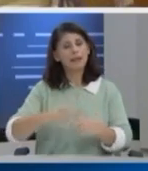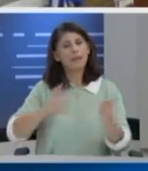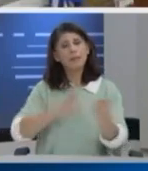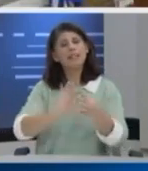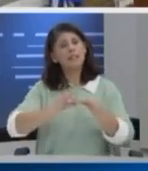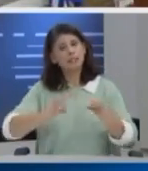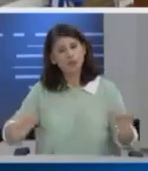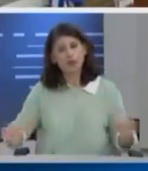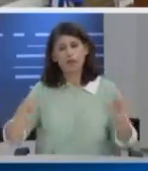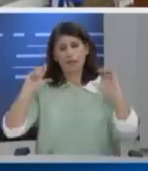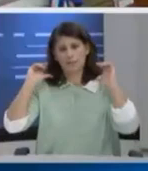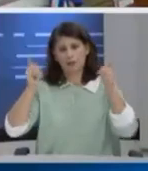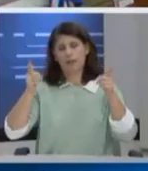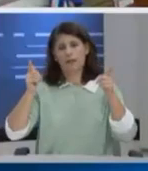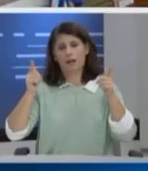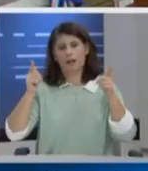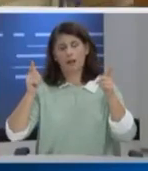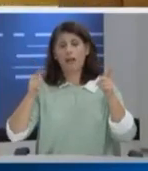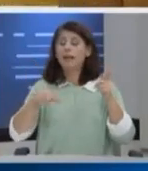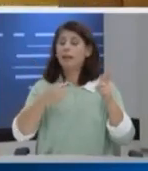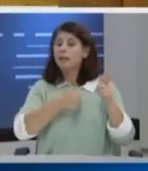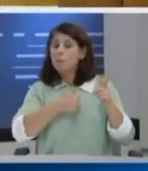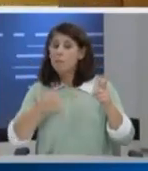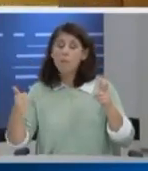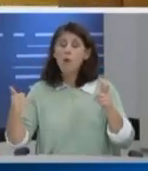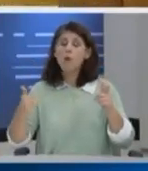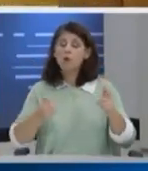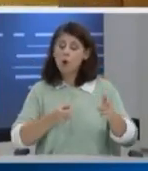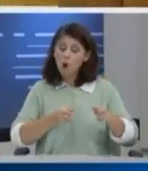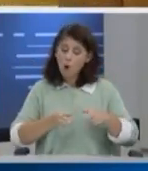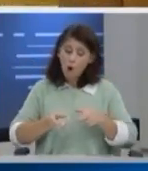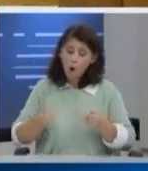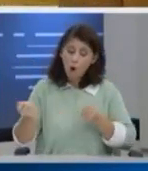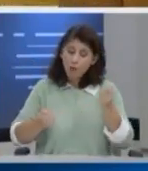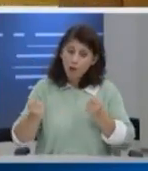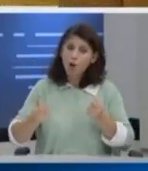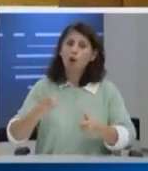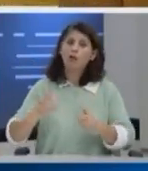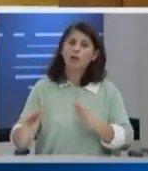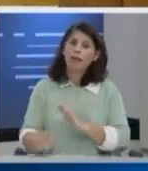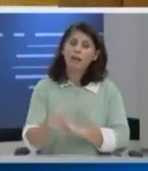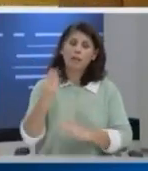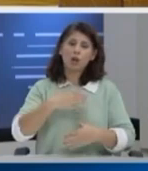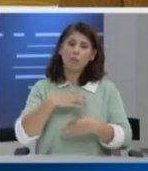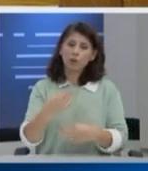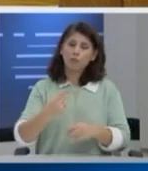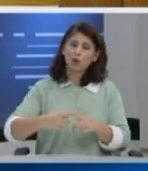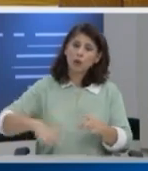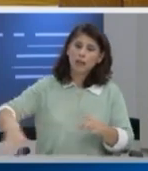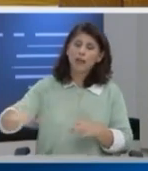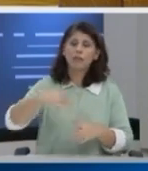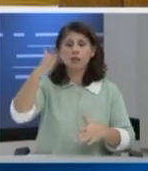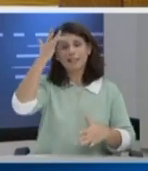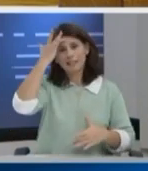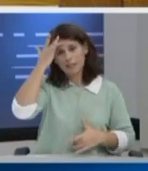ιστορία, απέναντι στη δημοκρατία. Γιατί μόνος οδηγός των εκλεγμένων εκπροσώπων του ελληνικού λαού είναι